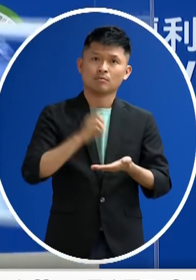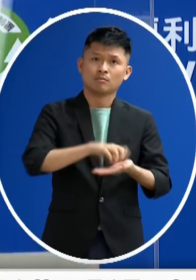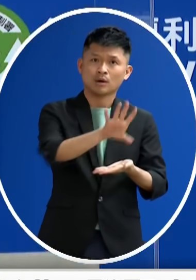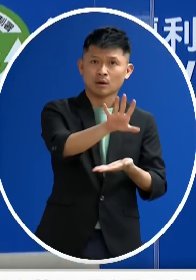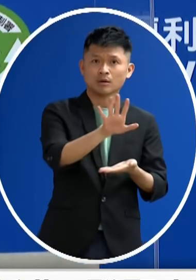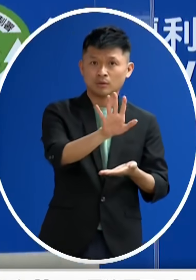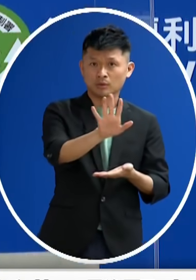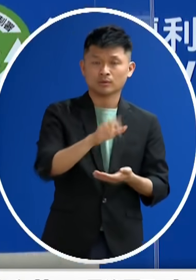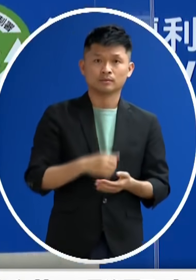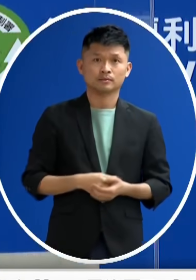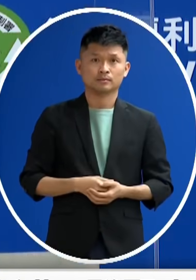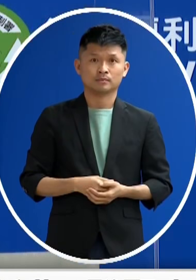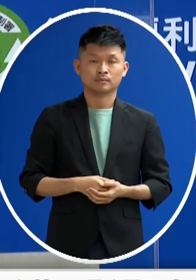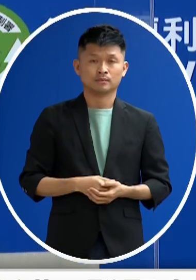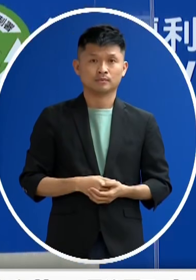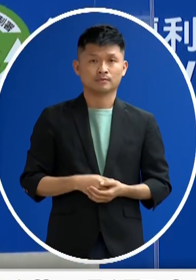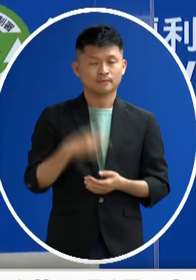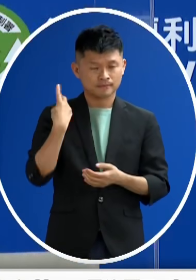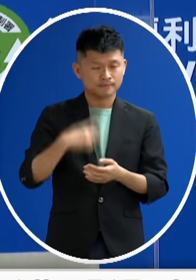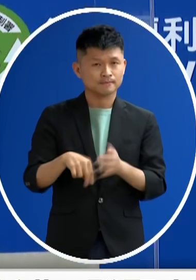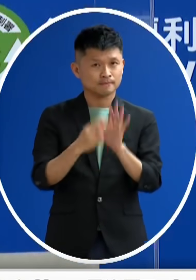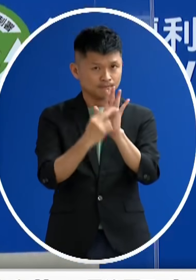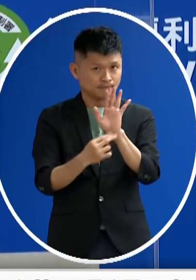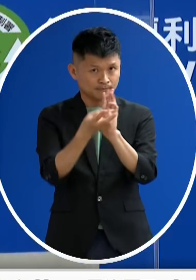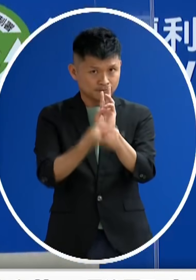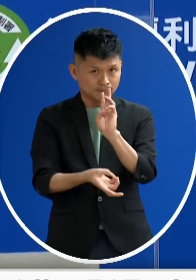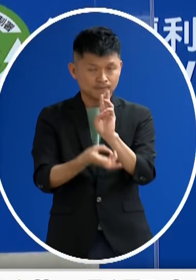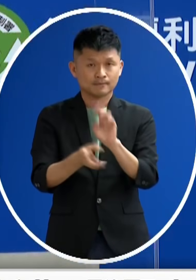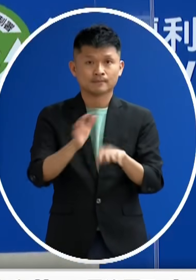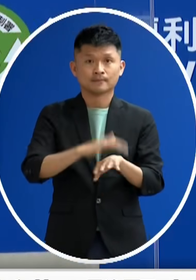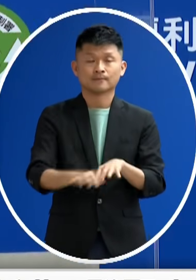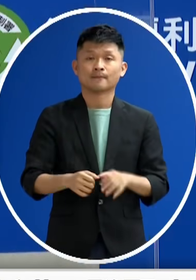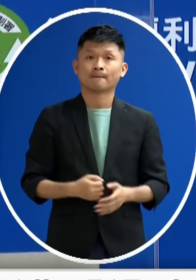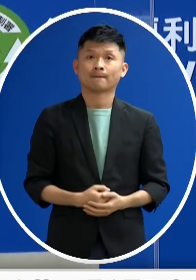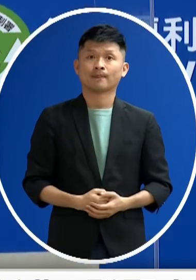家来做进一步的报告。